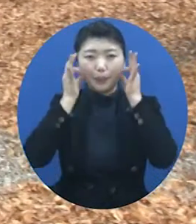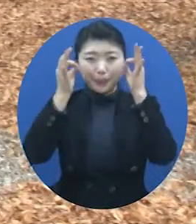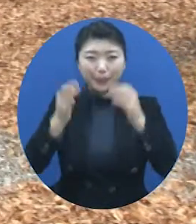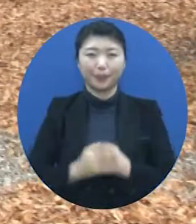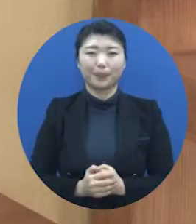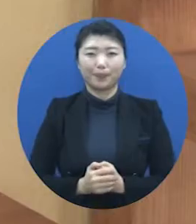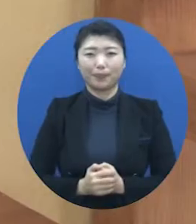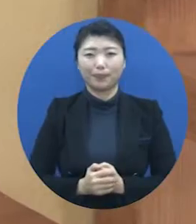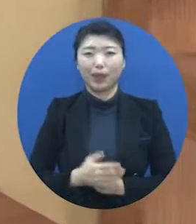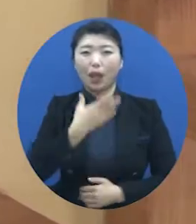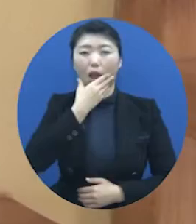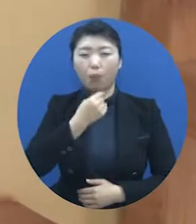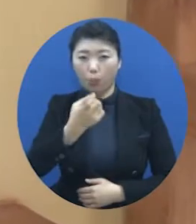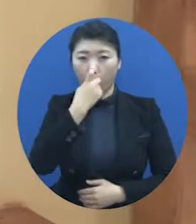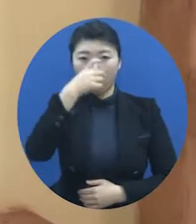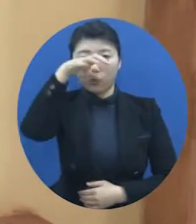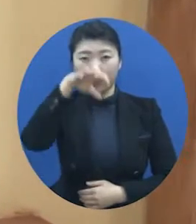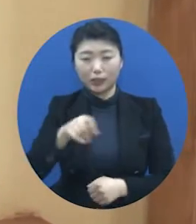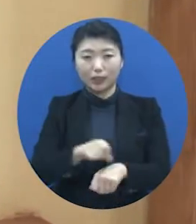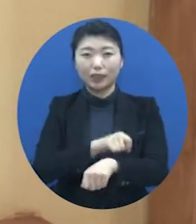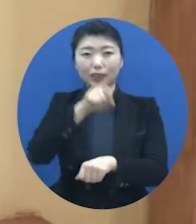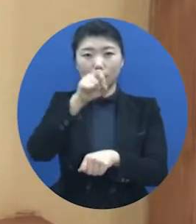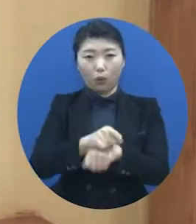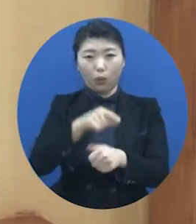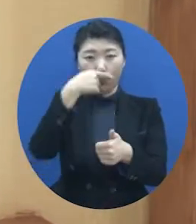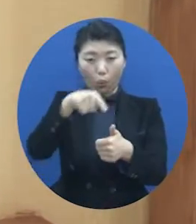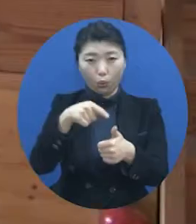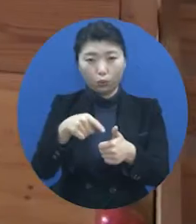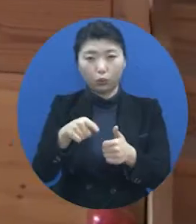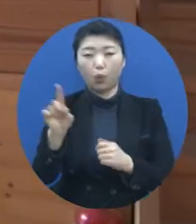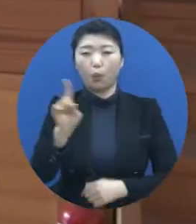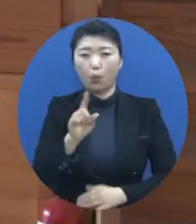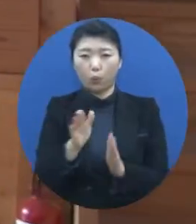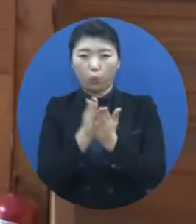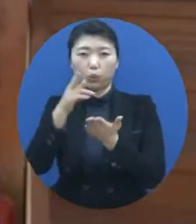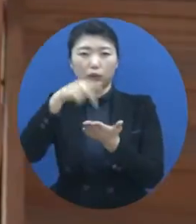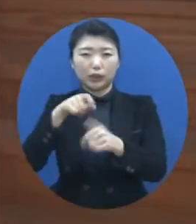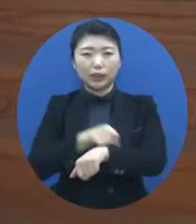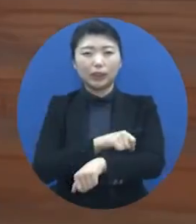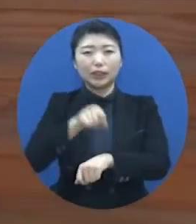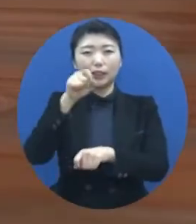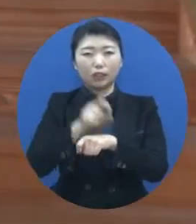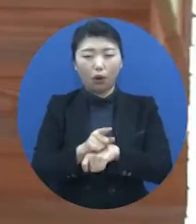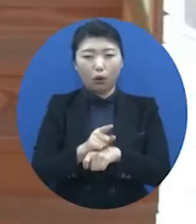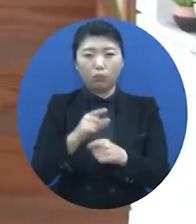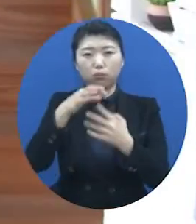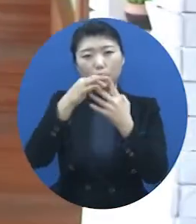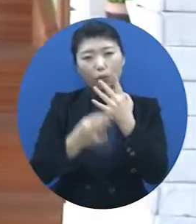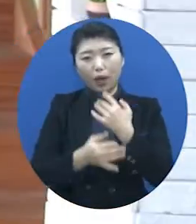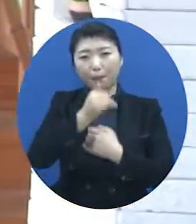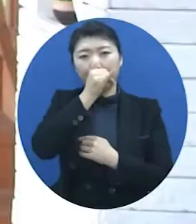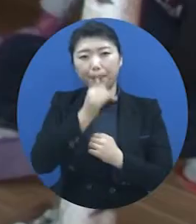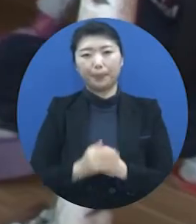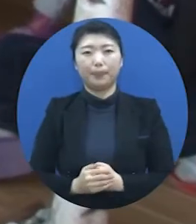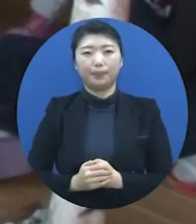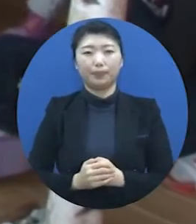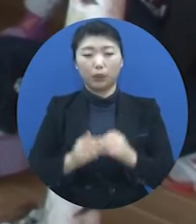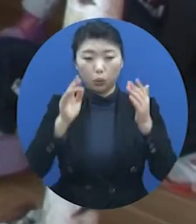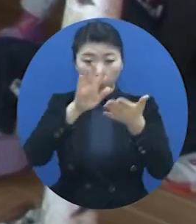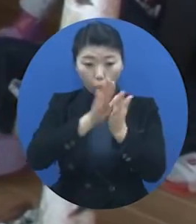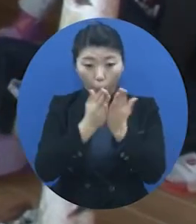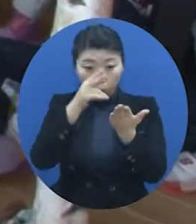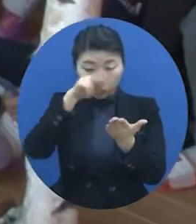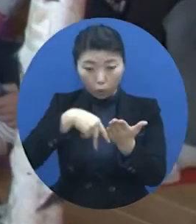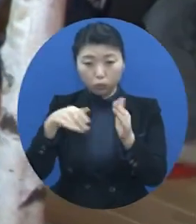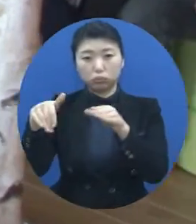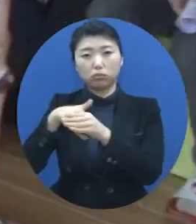있습니다. 행복배움터 특성화 교육의 일환으로 학교 도서관 특성화 프로그램을 운영하고 있는데요.